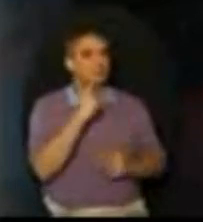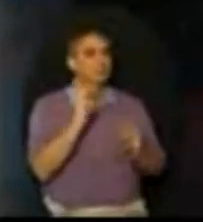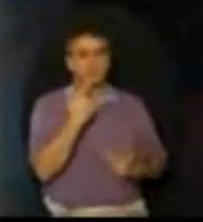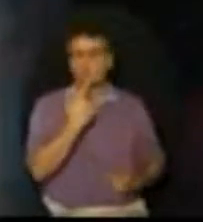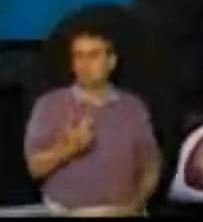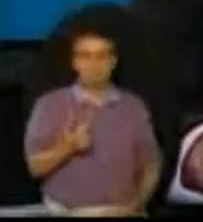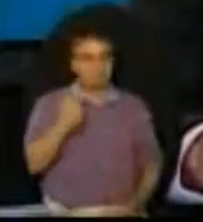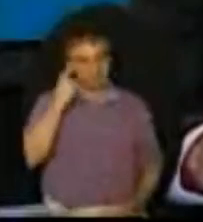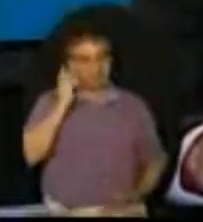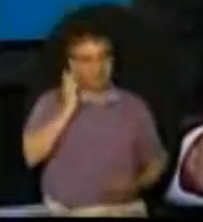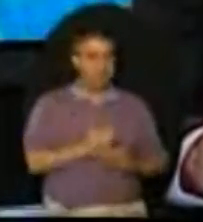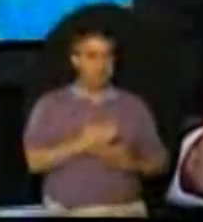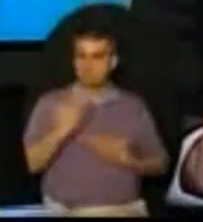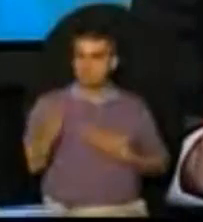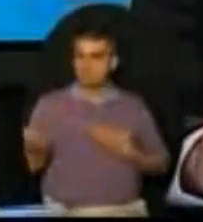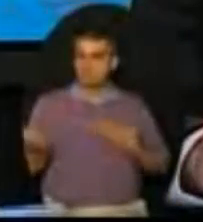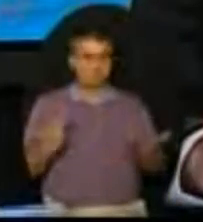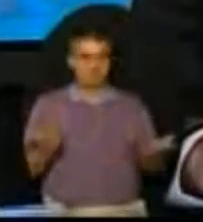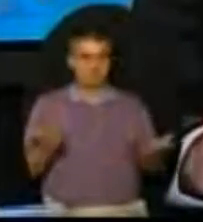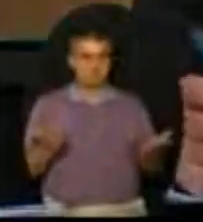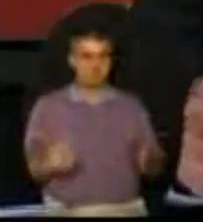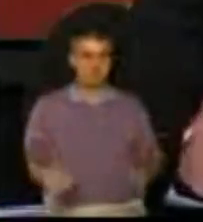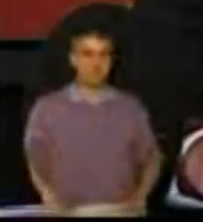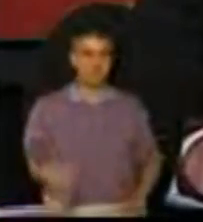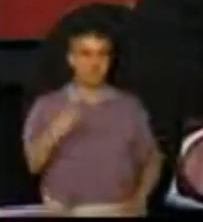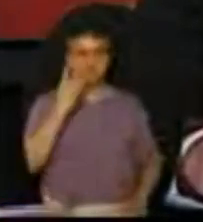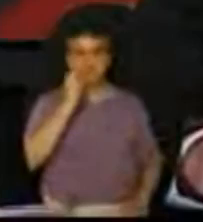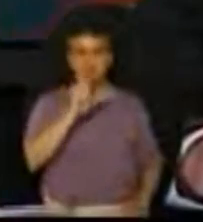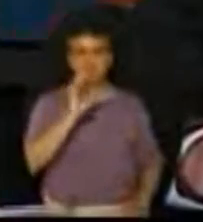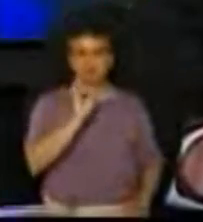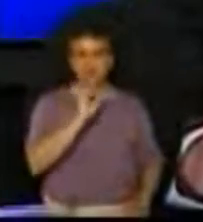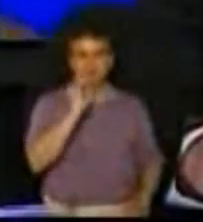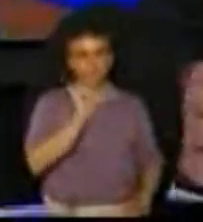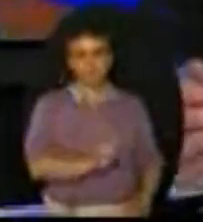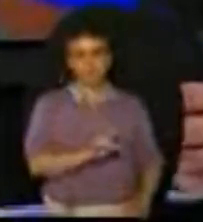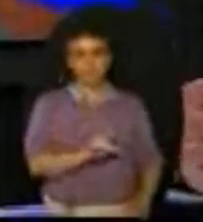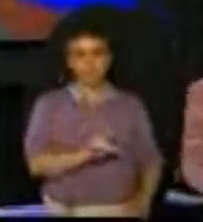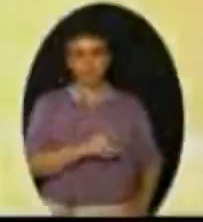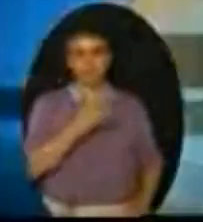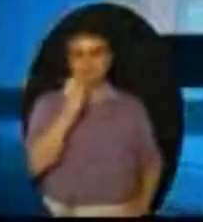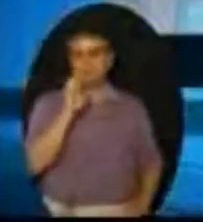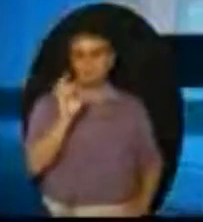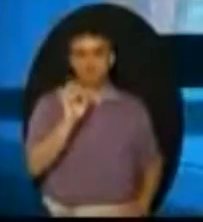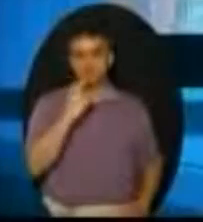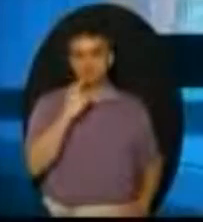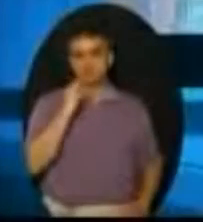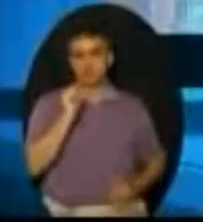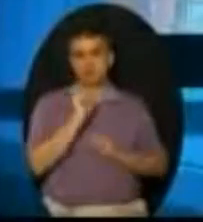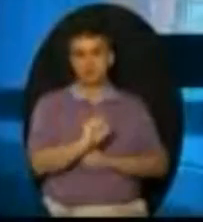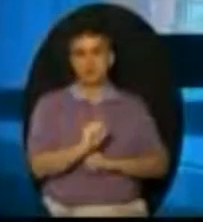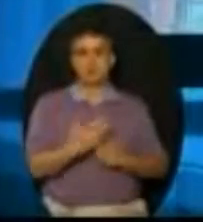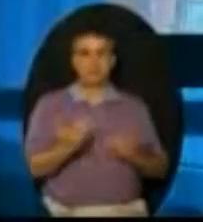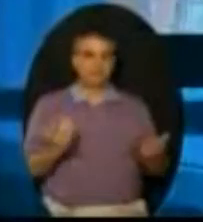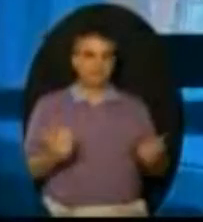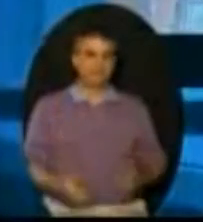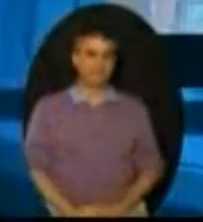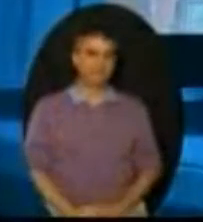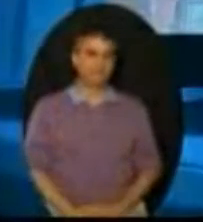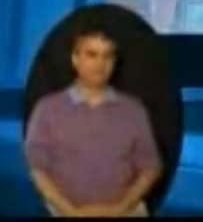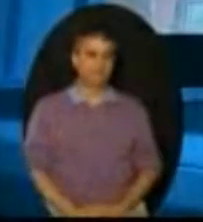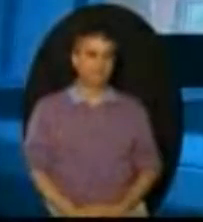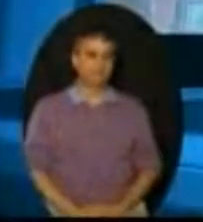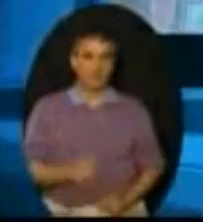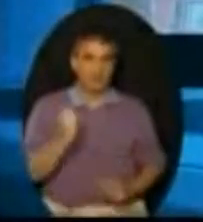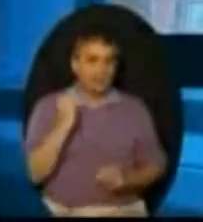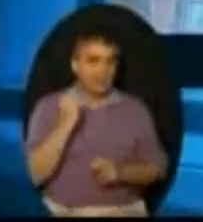דעה, נחרצת לכאן או לכאן, הייתי אומר בציבור הישראלי. 48% מתנגדים לקזינו, אבל 45% אחרים תומכים כן. בדבר הזה. קזינו